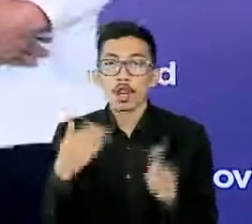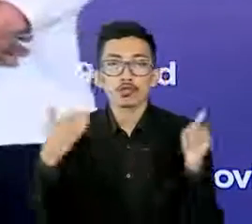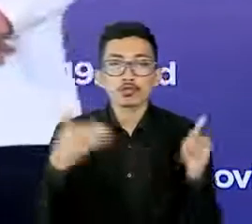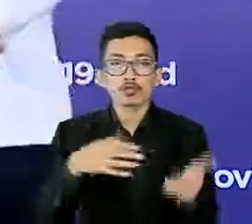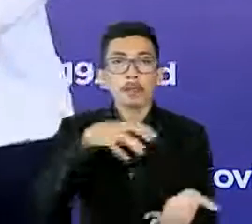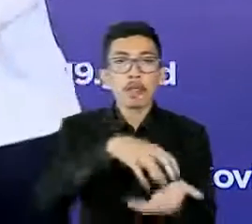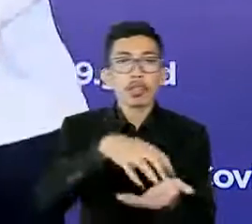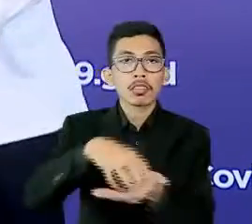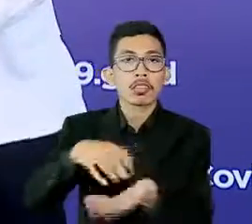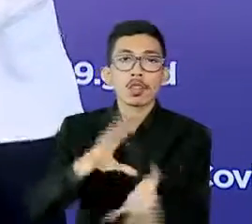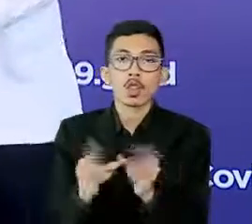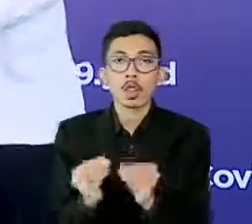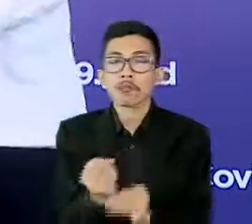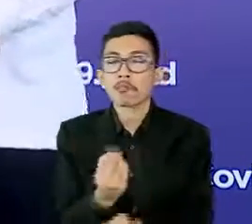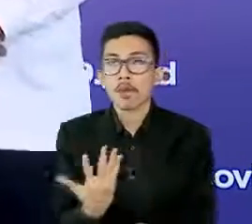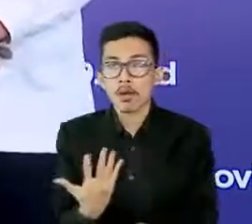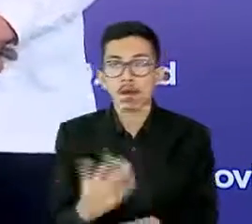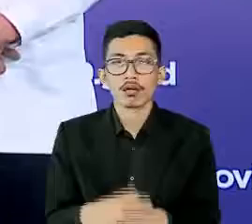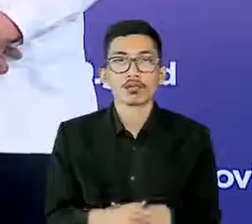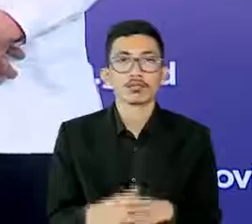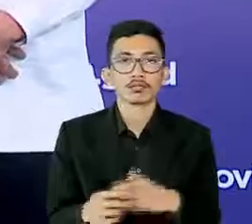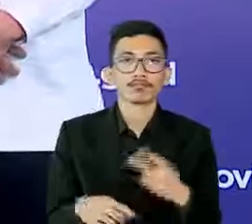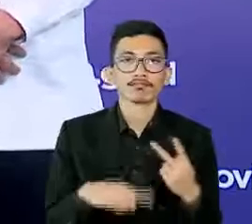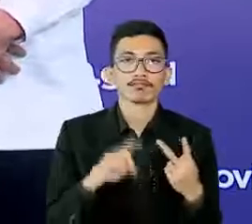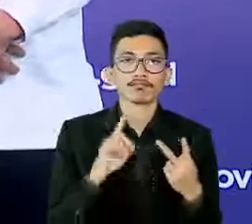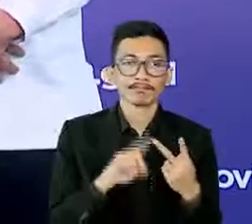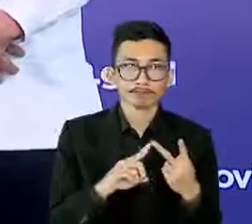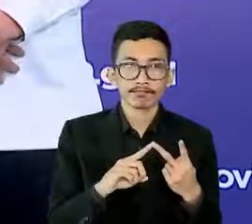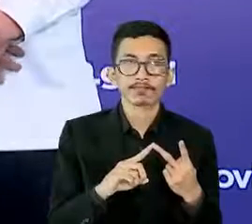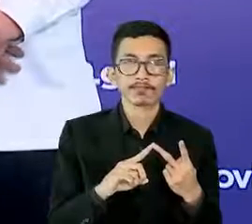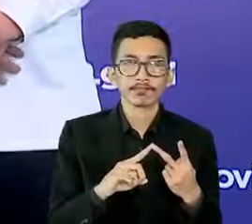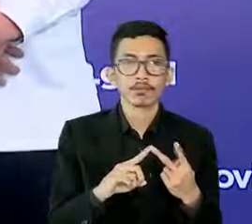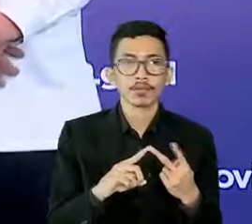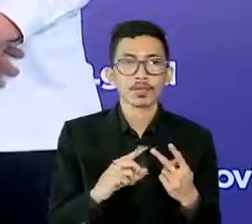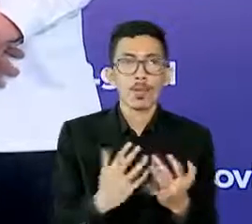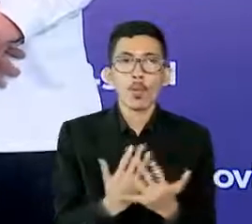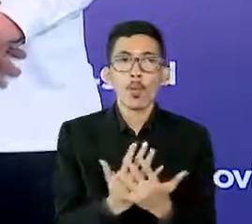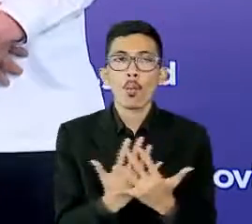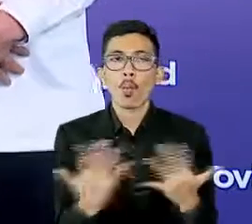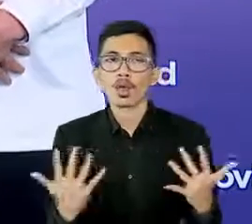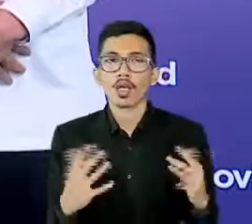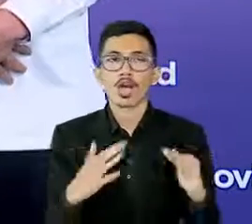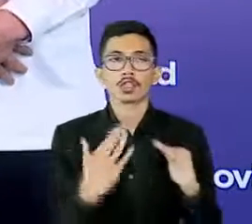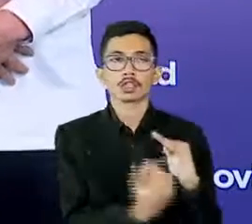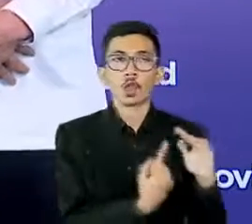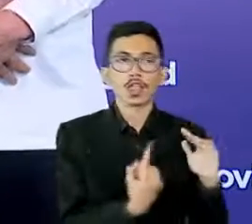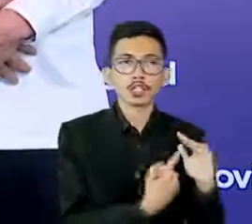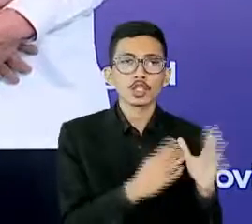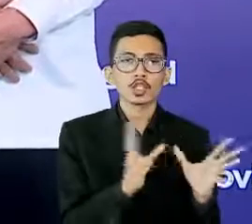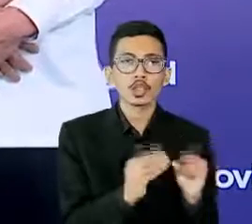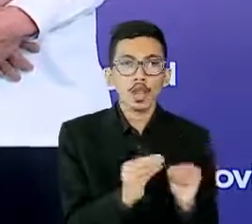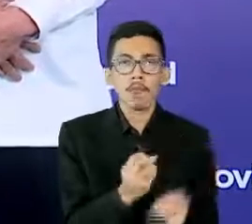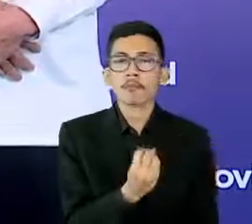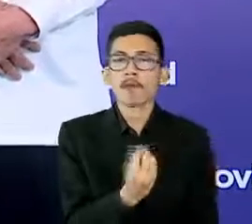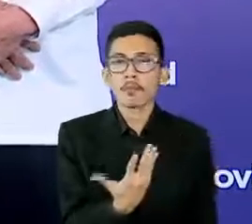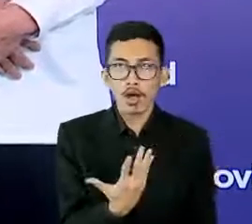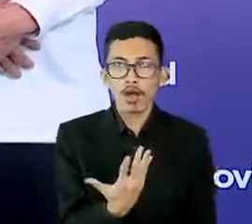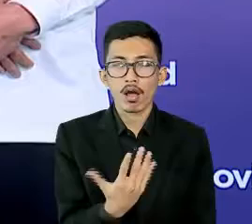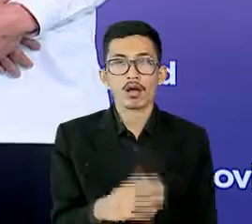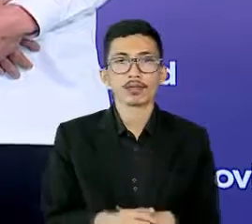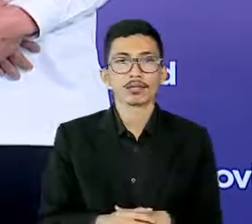yang kedua Apakah Sudah berapa Sudah berapa warga yang tertampung saat ini pertanyaan ketiga